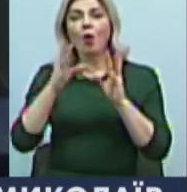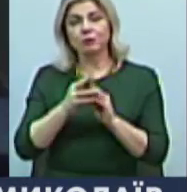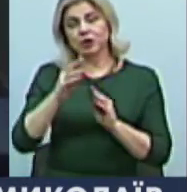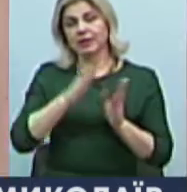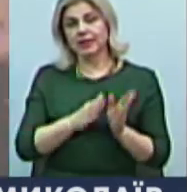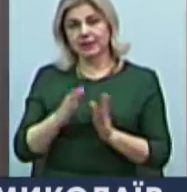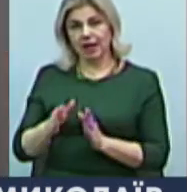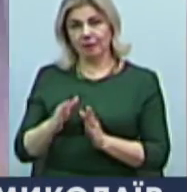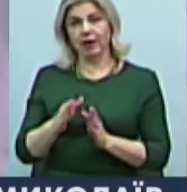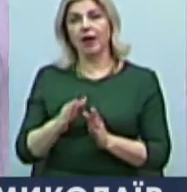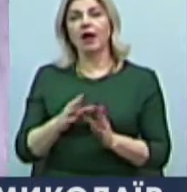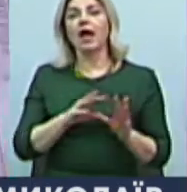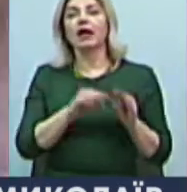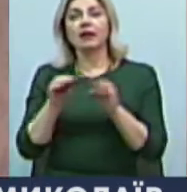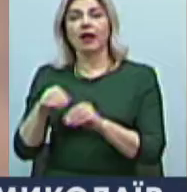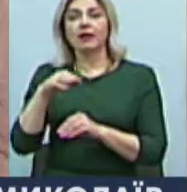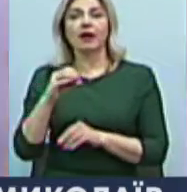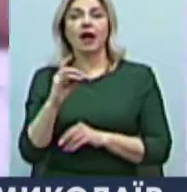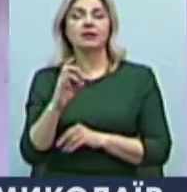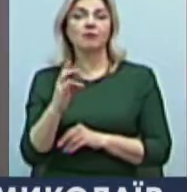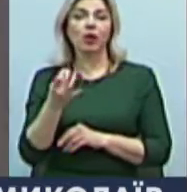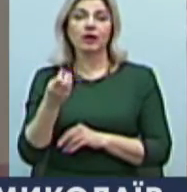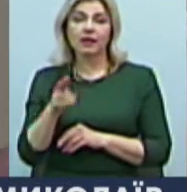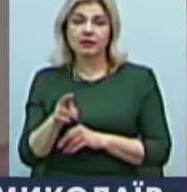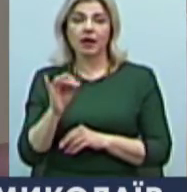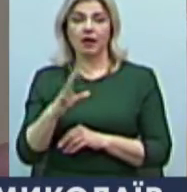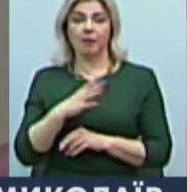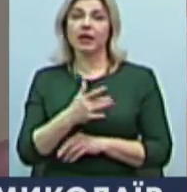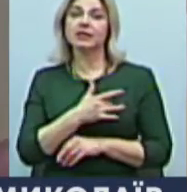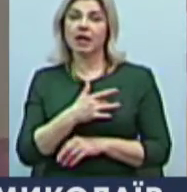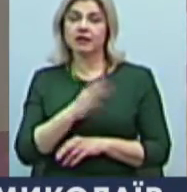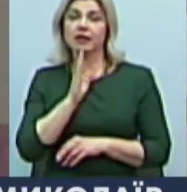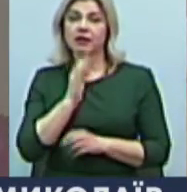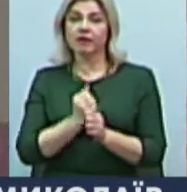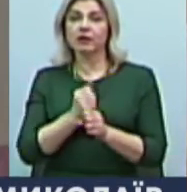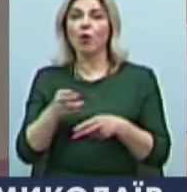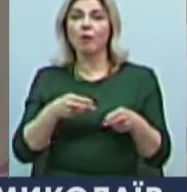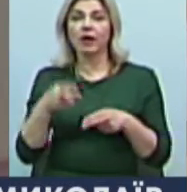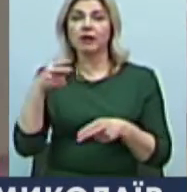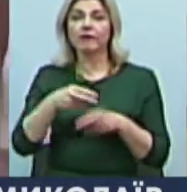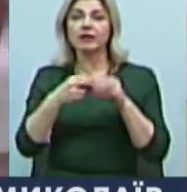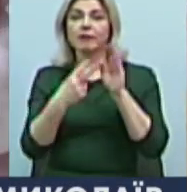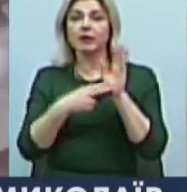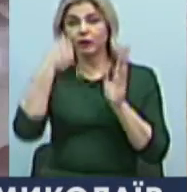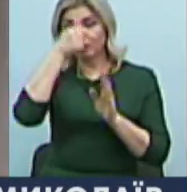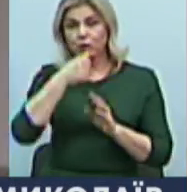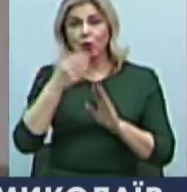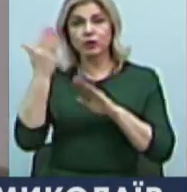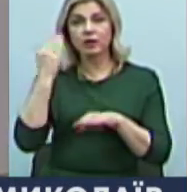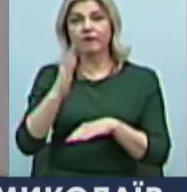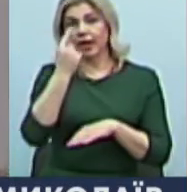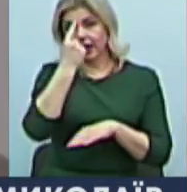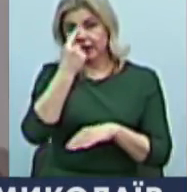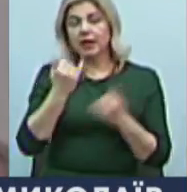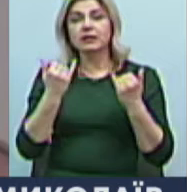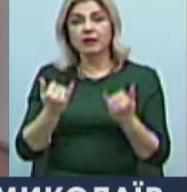трансплантації. У жительки Миколаєва Ксенії Щіголь трансплантоване серце. Операцію зробила у 2017 році в Індії. Щодня вона приймає ліки,